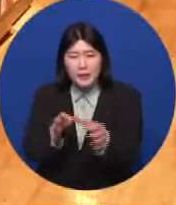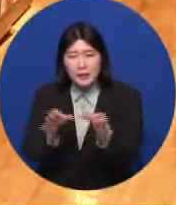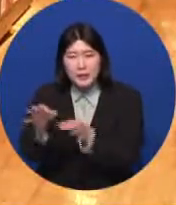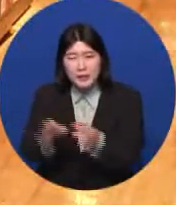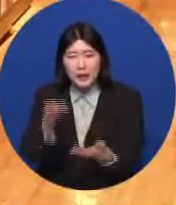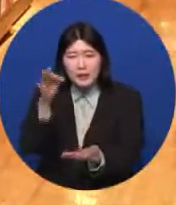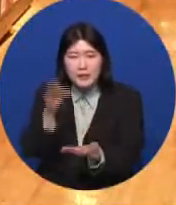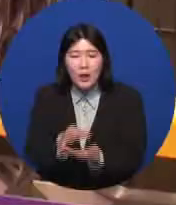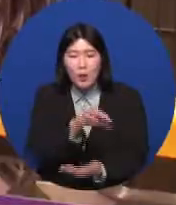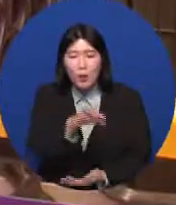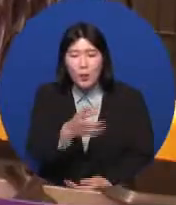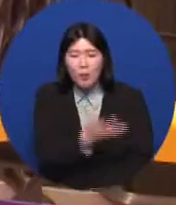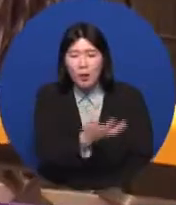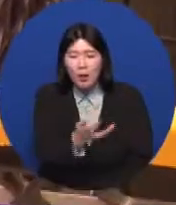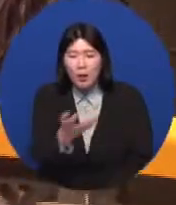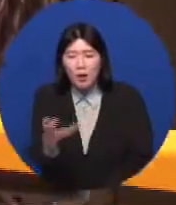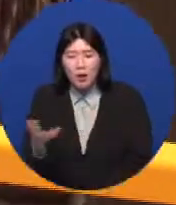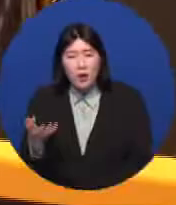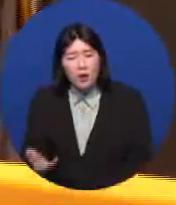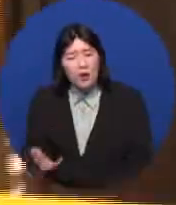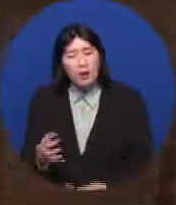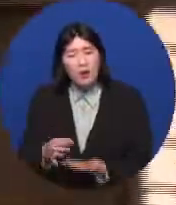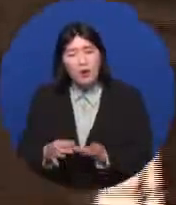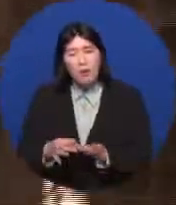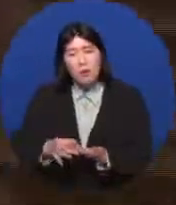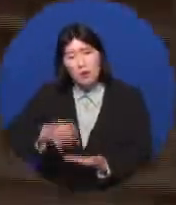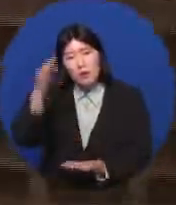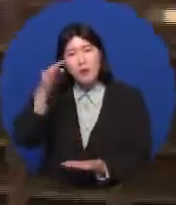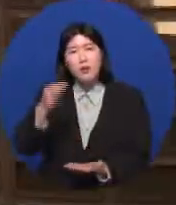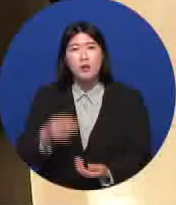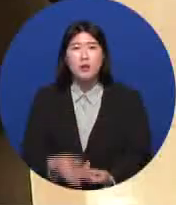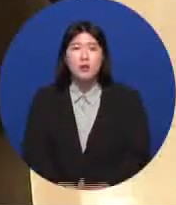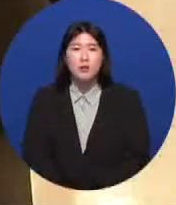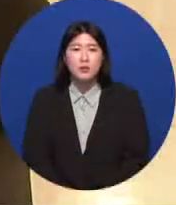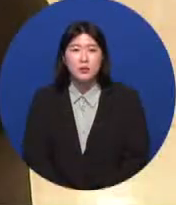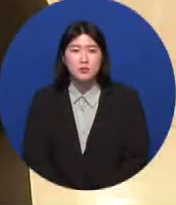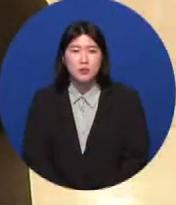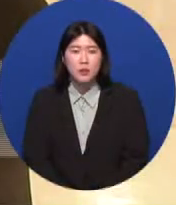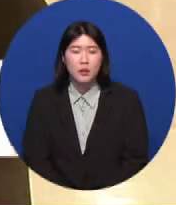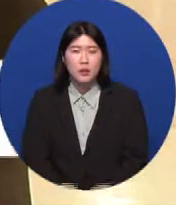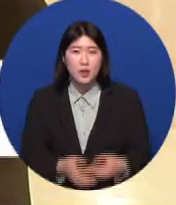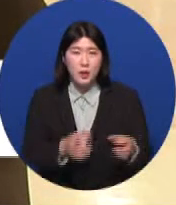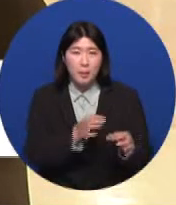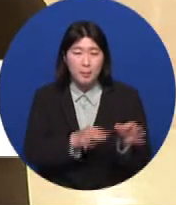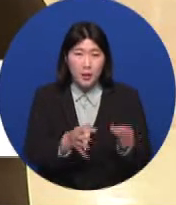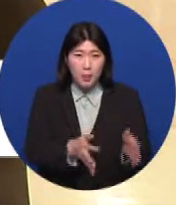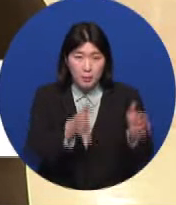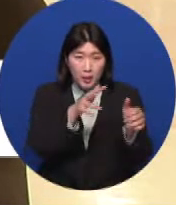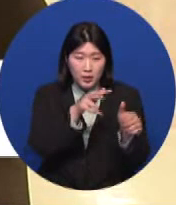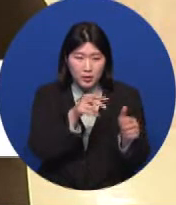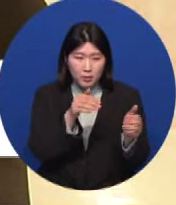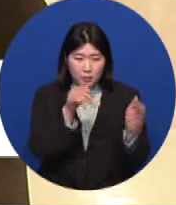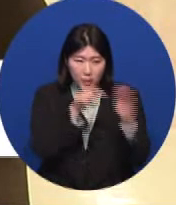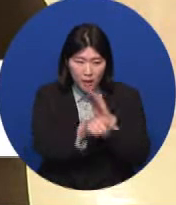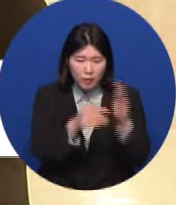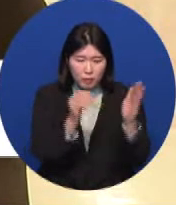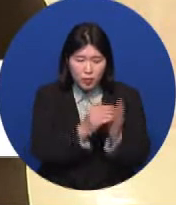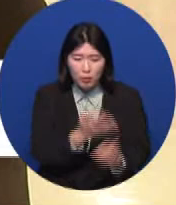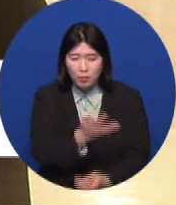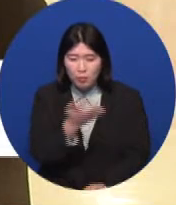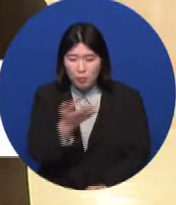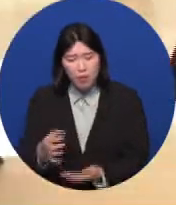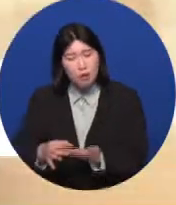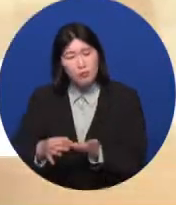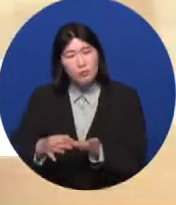저렴한 곳을 찾으러 다녔지만 물가가 오르지 않은 곳이 없습니다 괴력의 그렸다고 안됐네 엄청